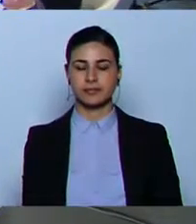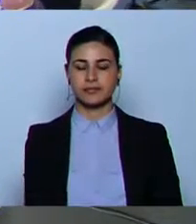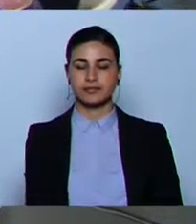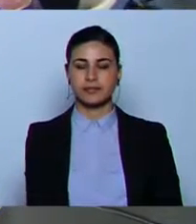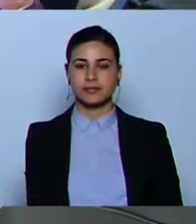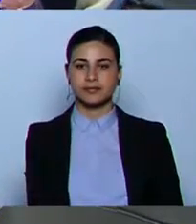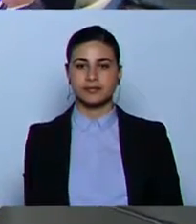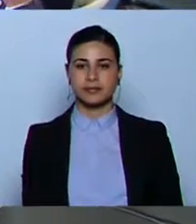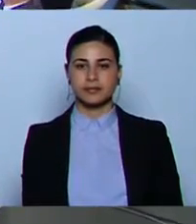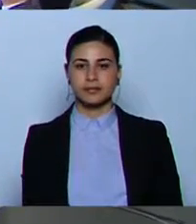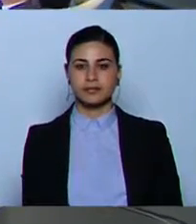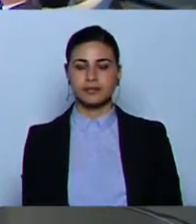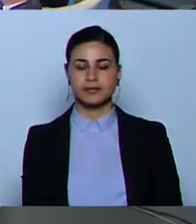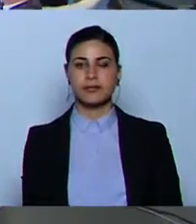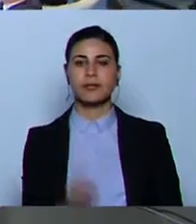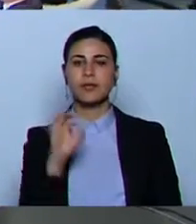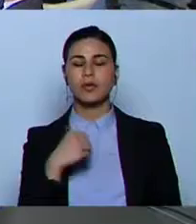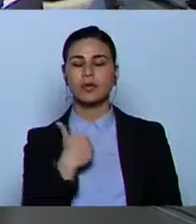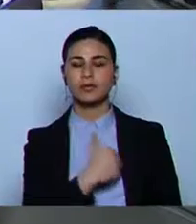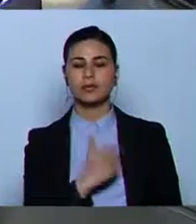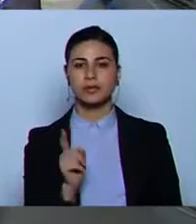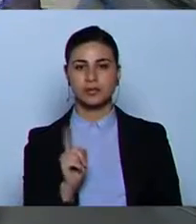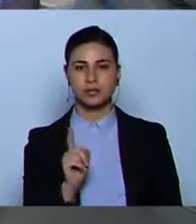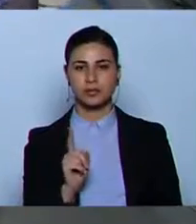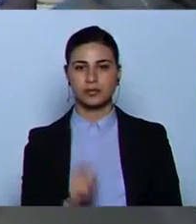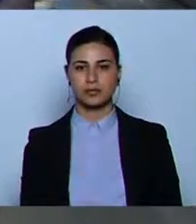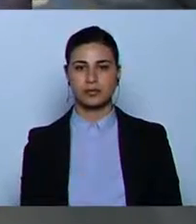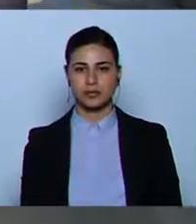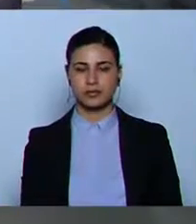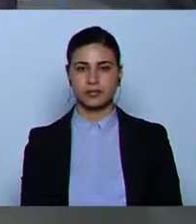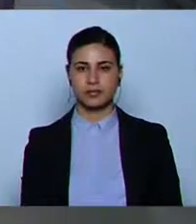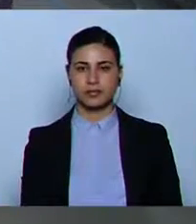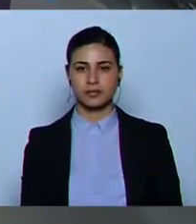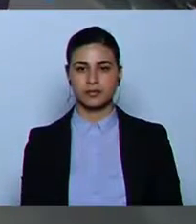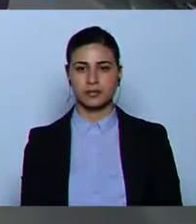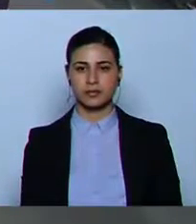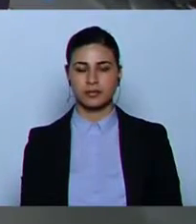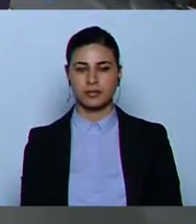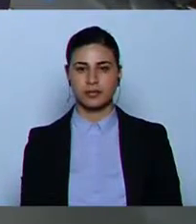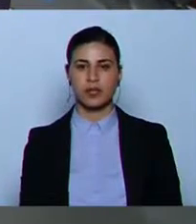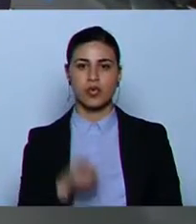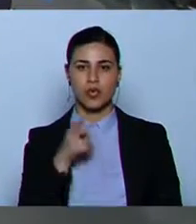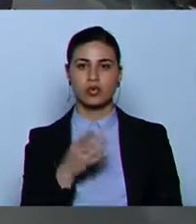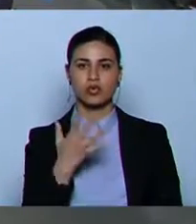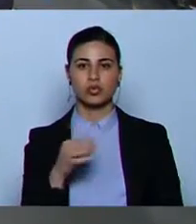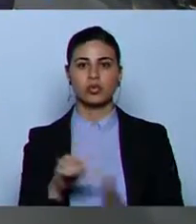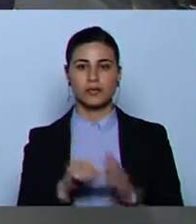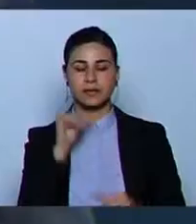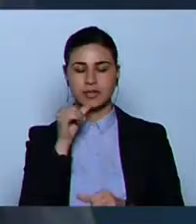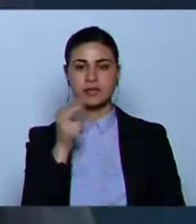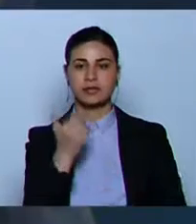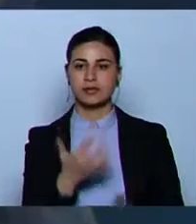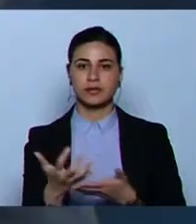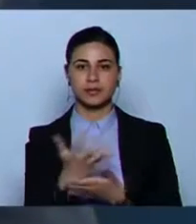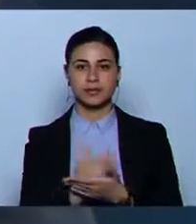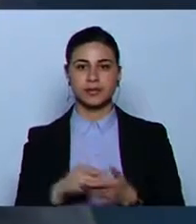წამით. ეხმაურო, იმასთან დაკავშირებით, რომ მართლა ესე იყო და კიდე გავიხსენეთ, რომ 2005-6 წელს მართლა ერთი ხელის მოსმით